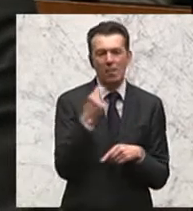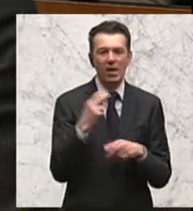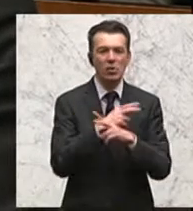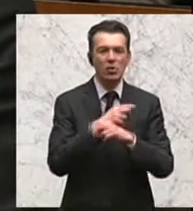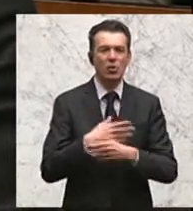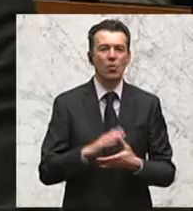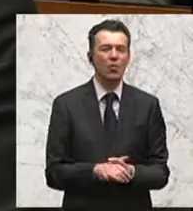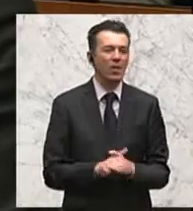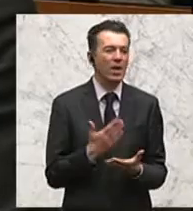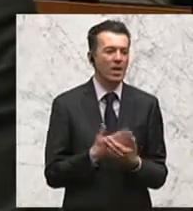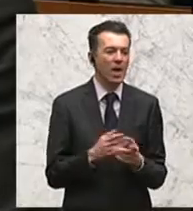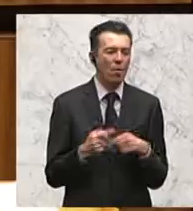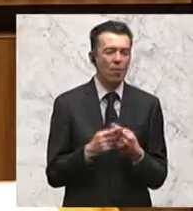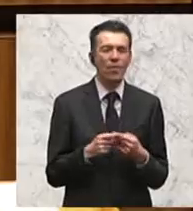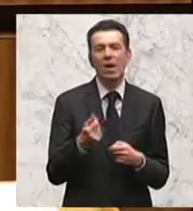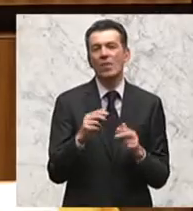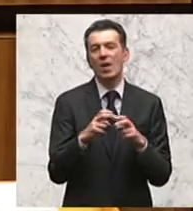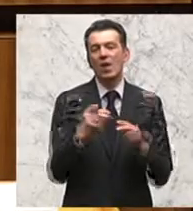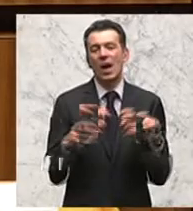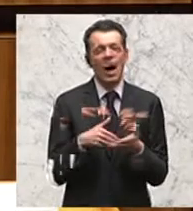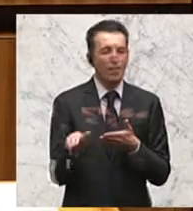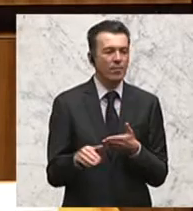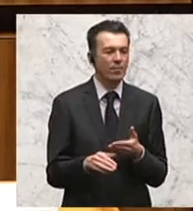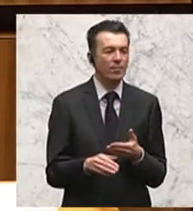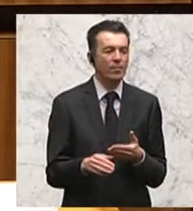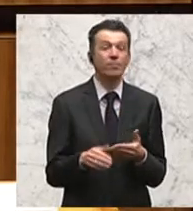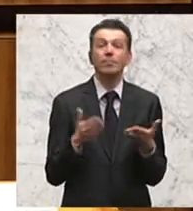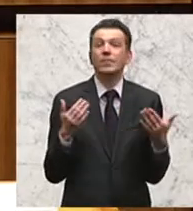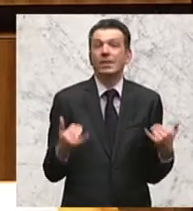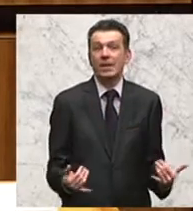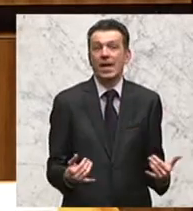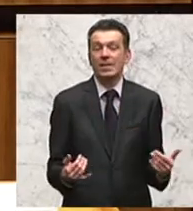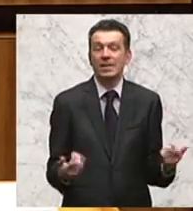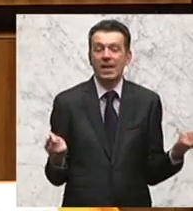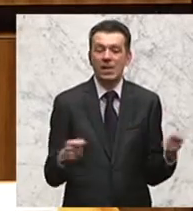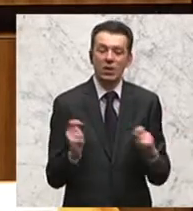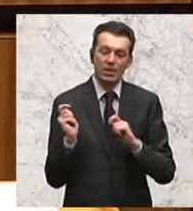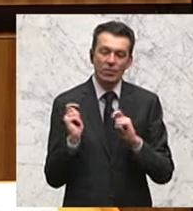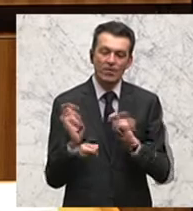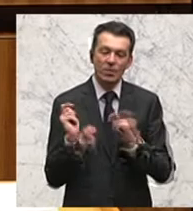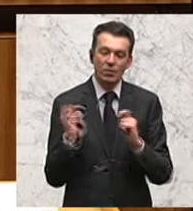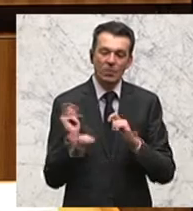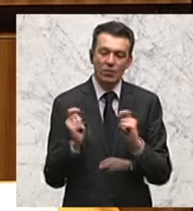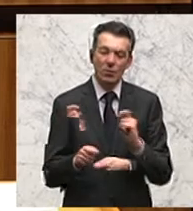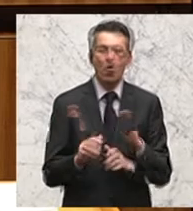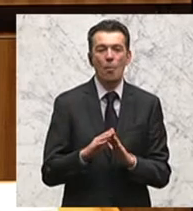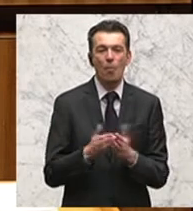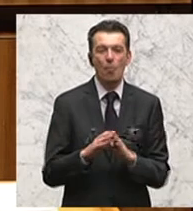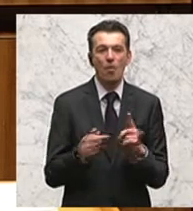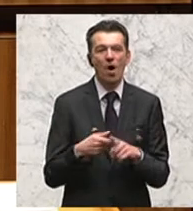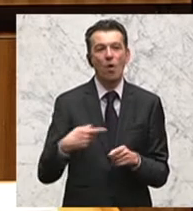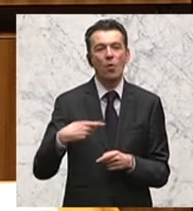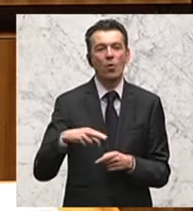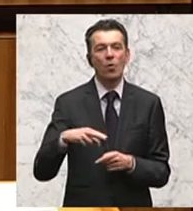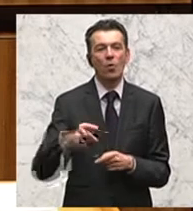Und daher lehnen wir auch diesen Finanzrahmen ab und bringen bei dieser Gelegenheit einen Entschließungsantrag der Abgeordneten Bucher und Gerald Groth